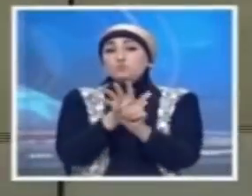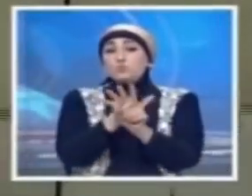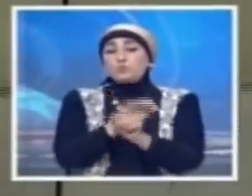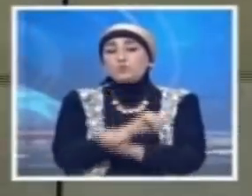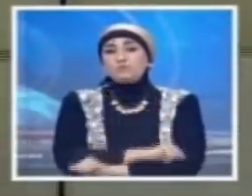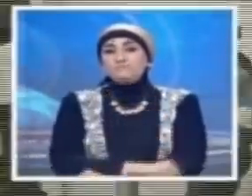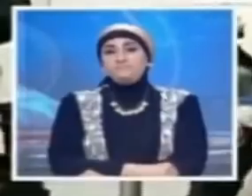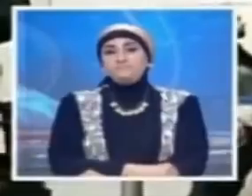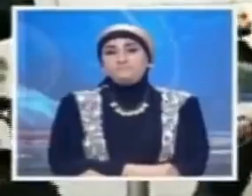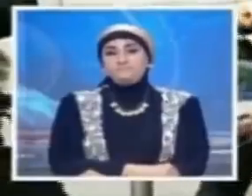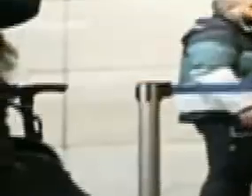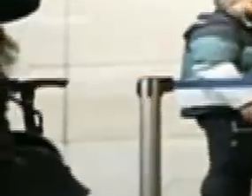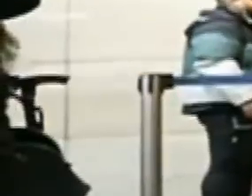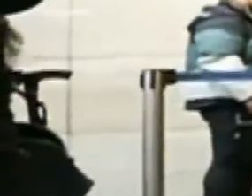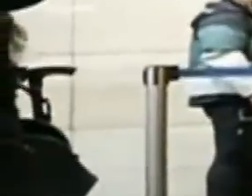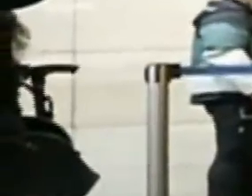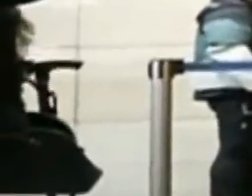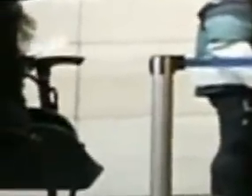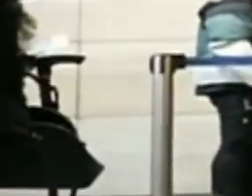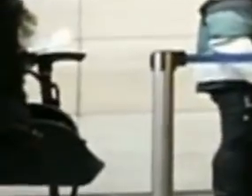للفيروس.